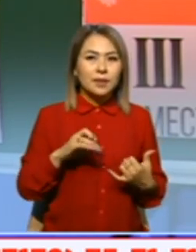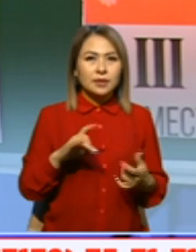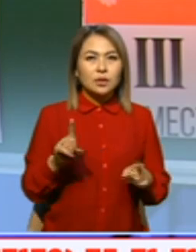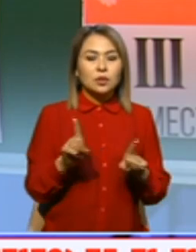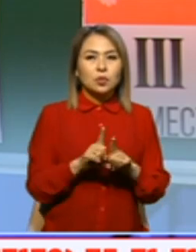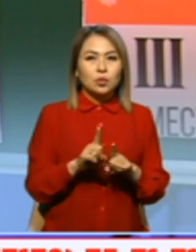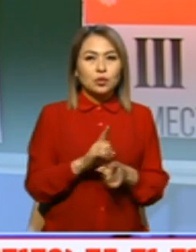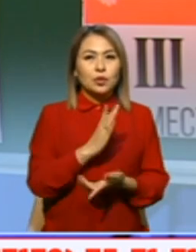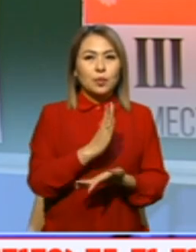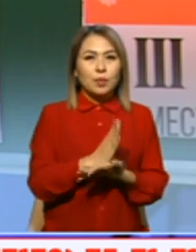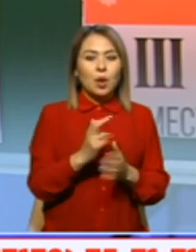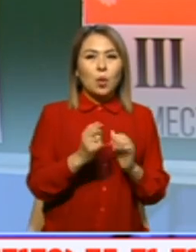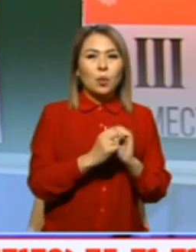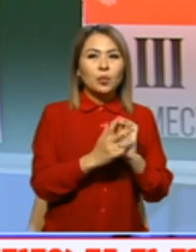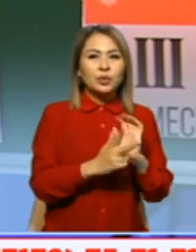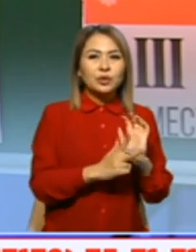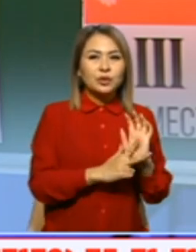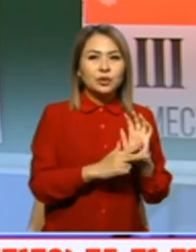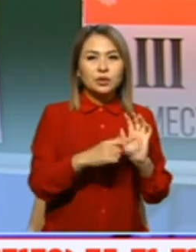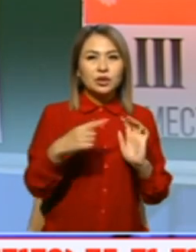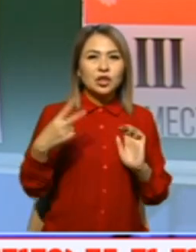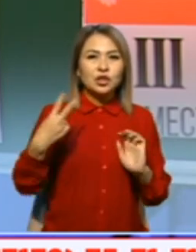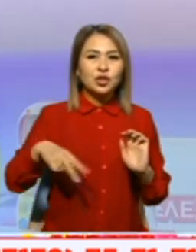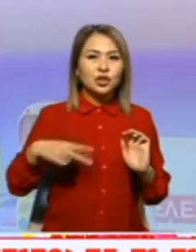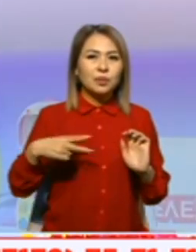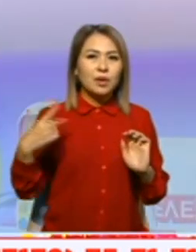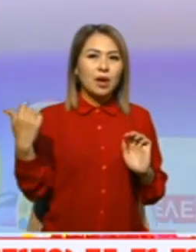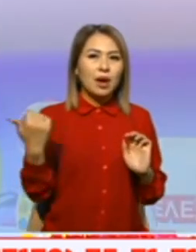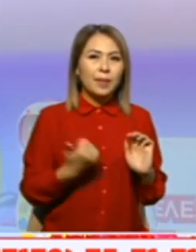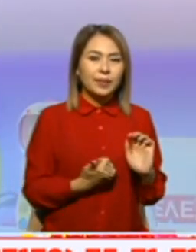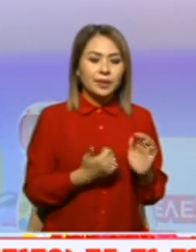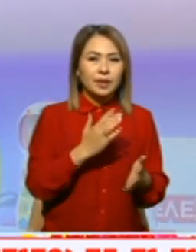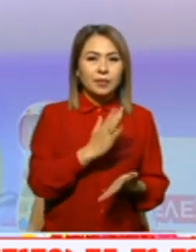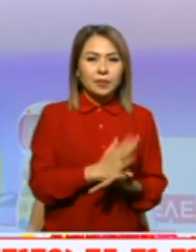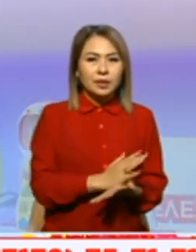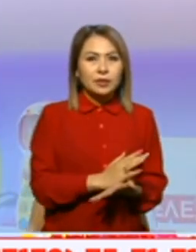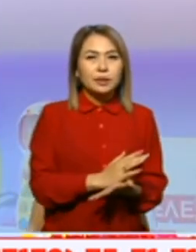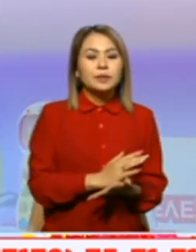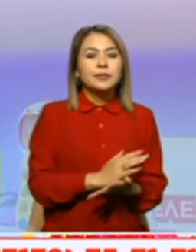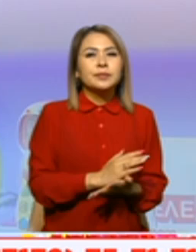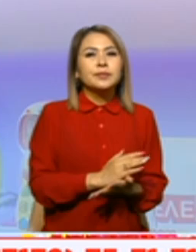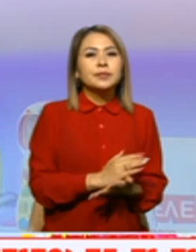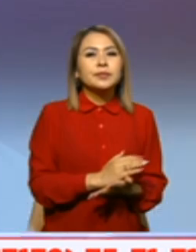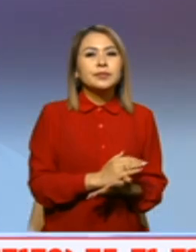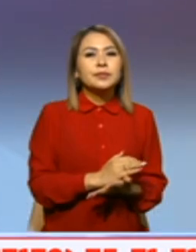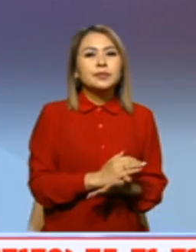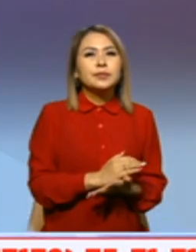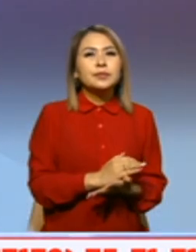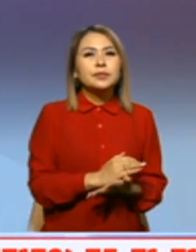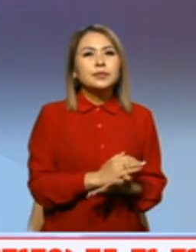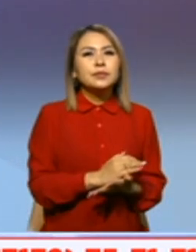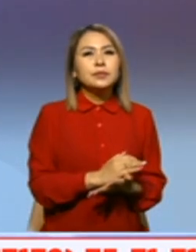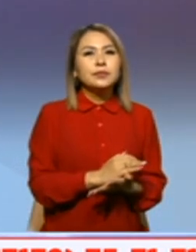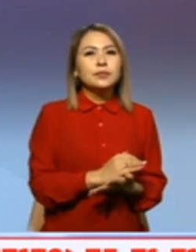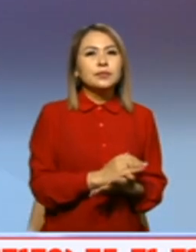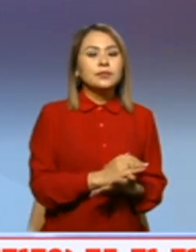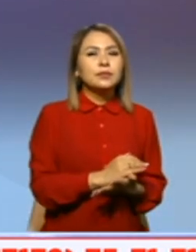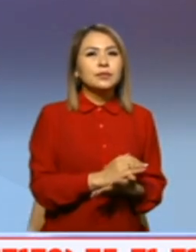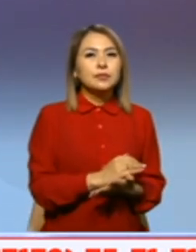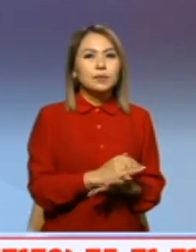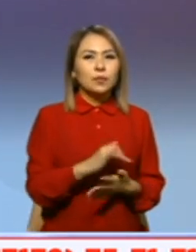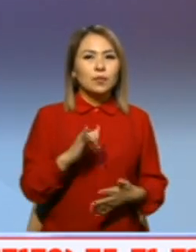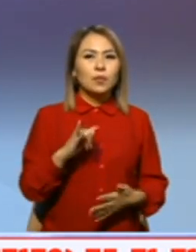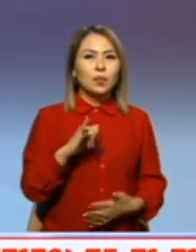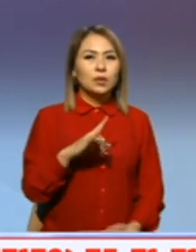Ол жүктіліктің 18-ші және 20-ші апталықтарында жүргізіледі. Ода осы жаңағы